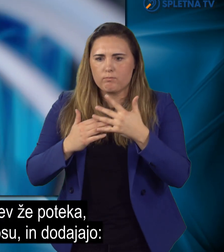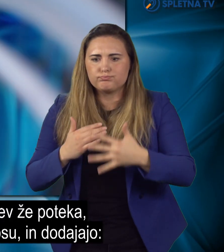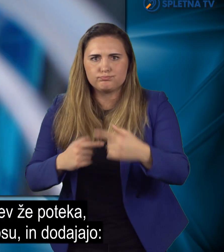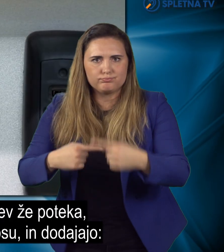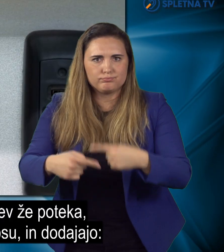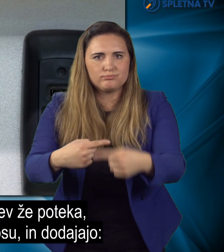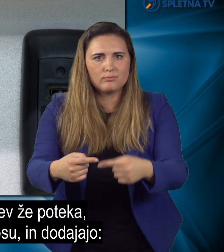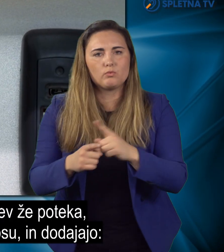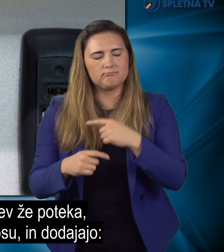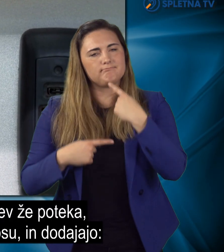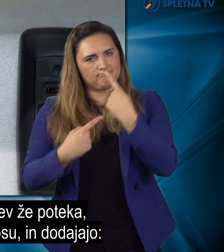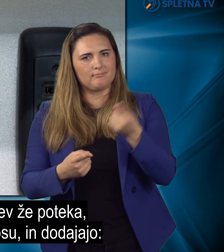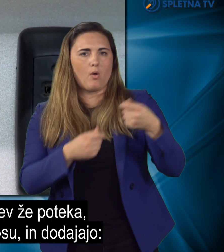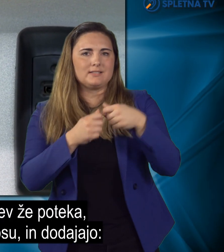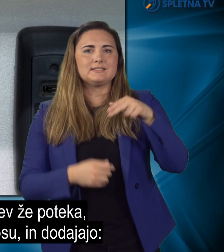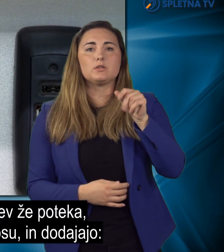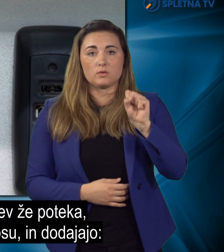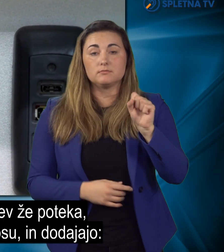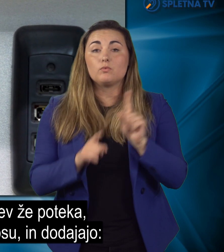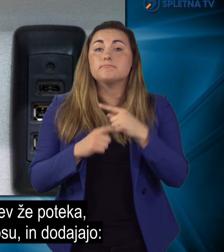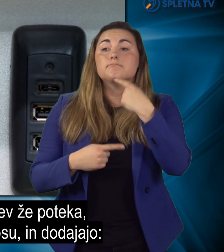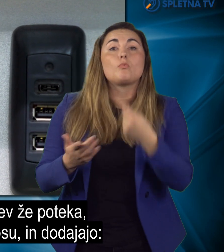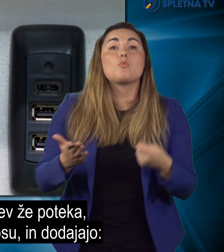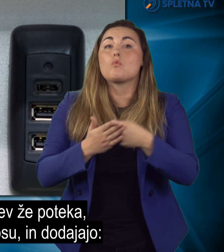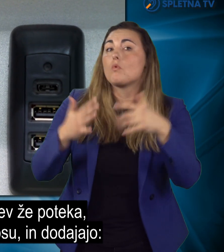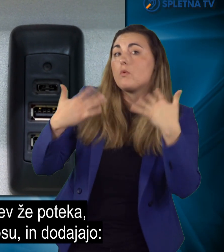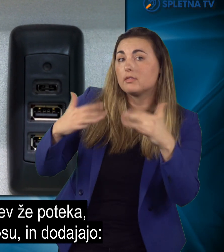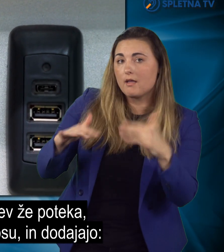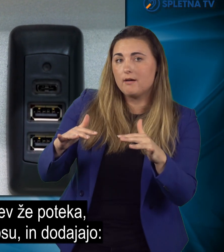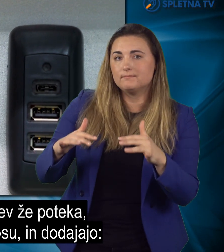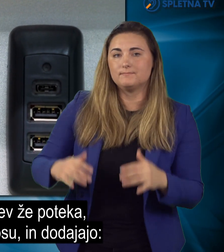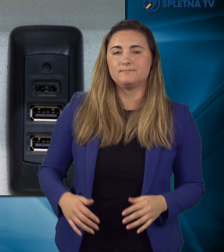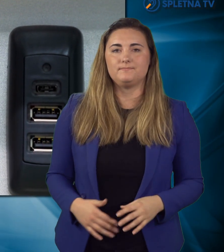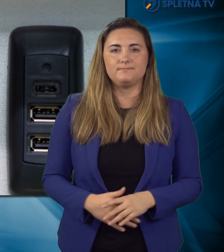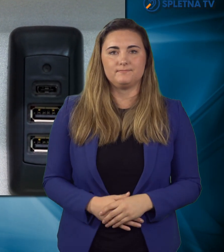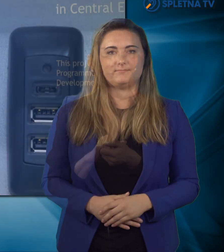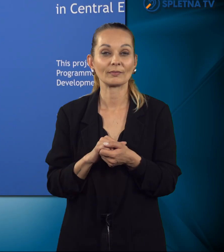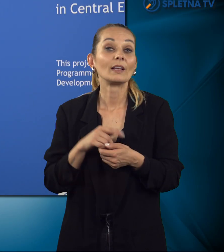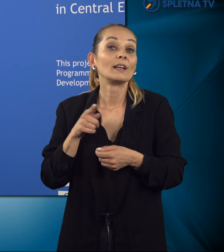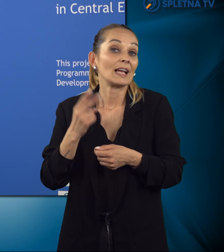vendar posodobitev že poteka, zagotavljajo na NSIOS-u in dodajajo.